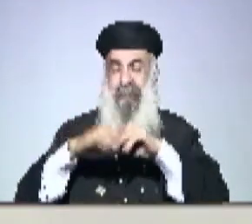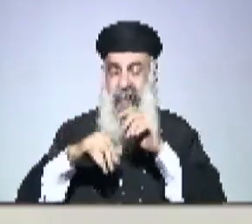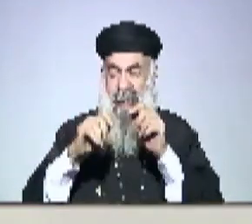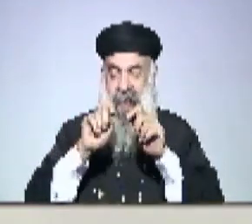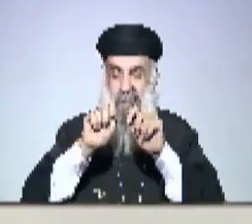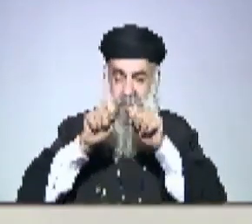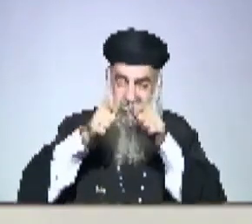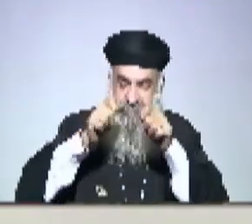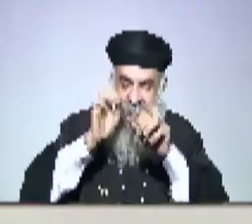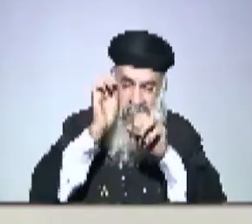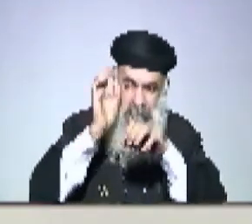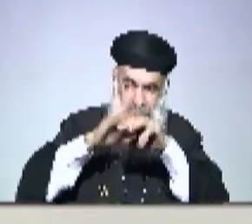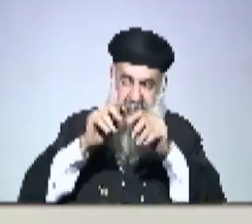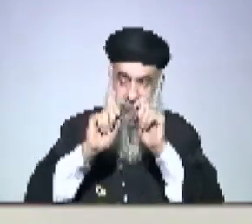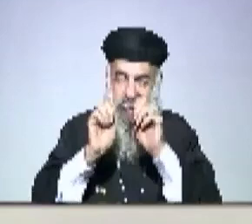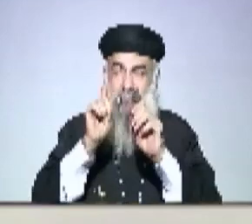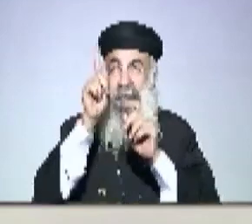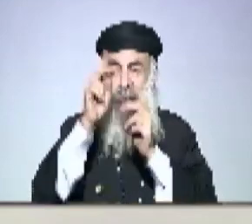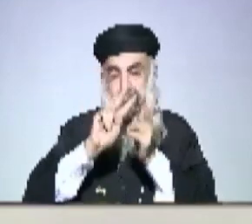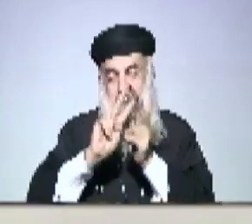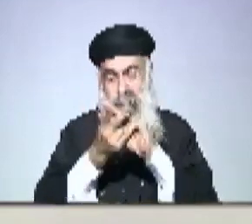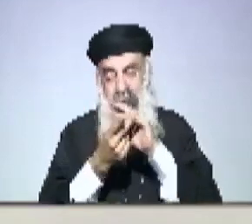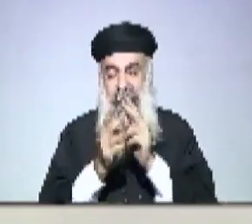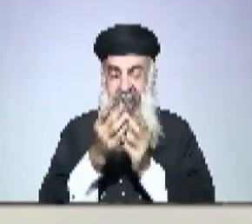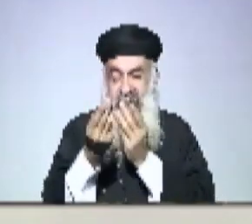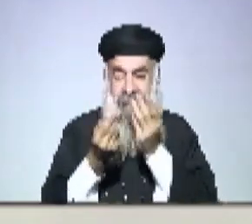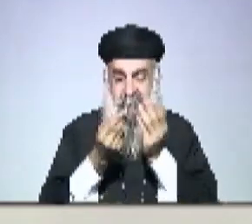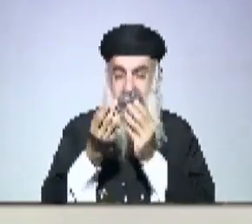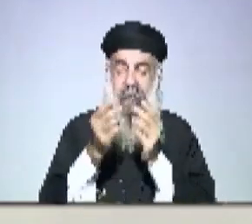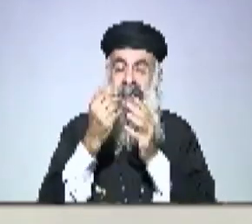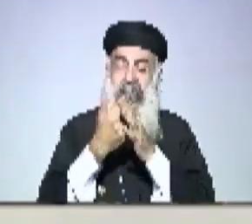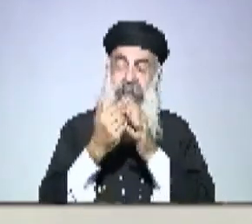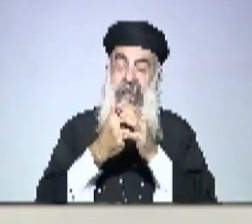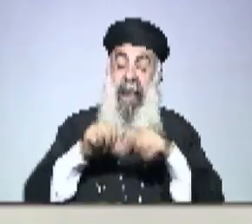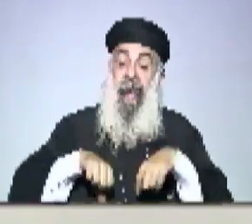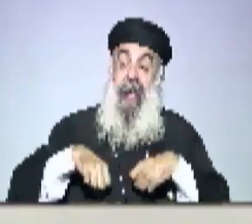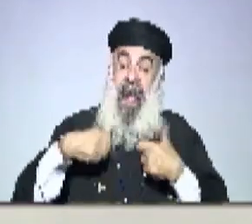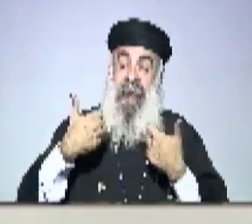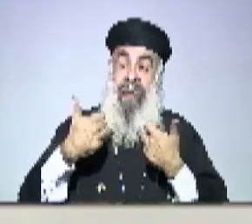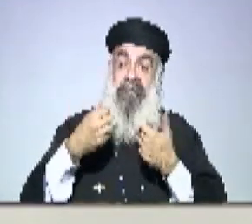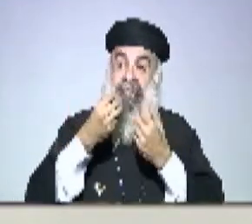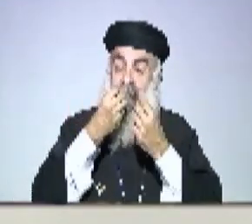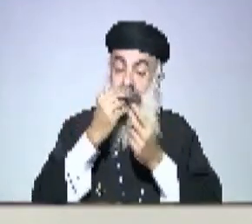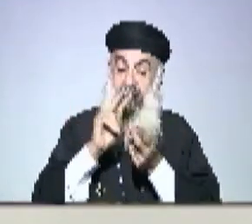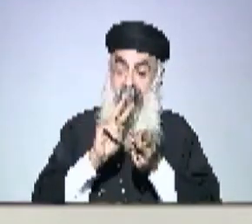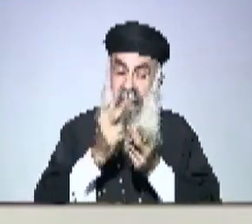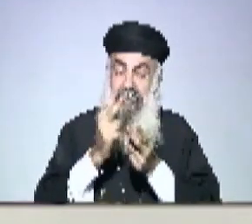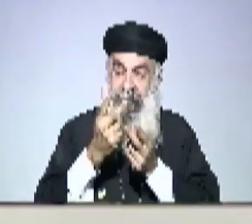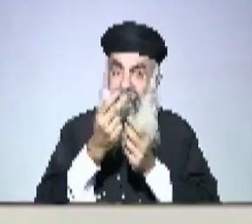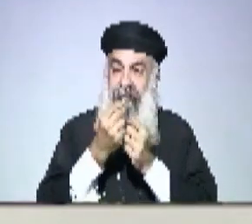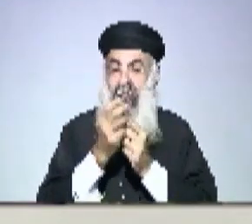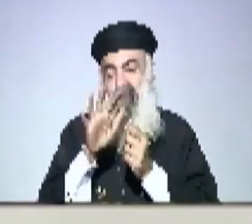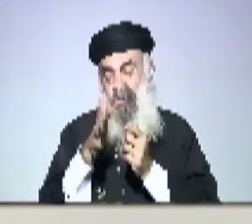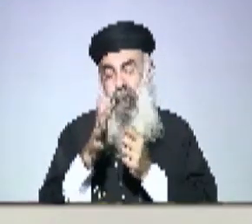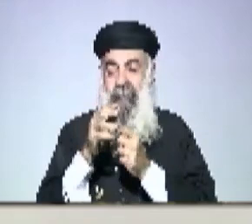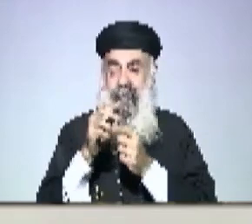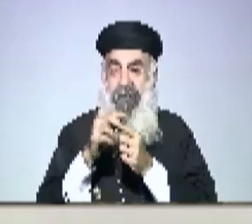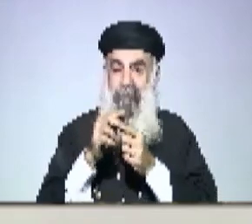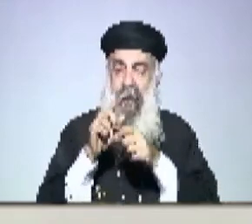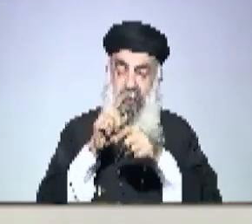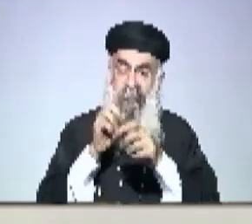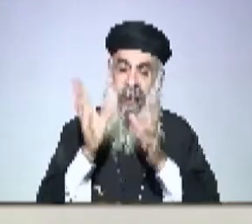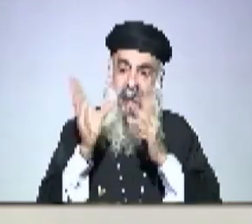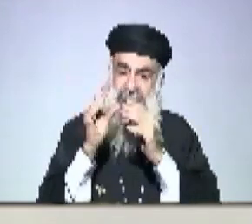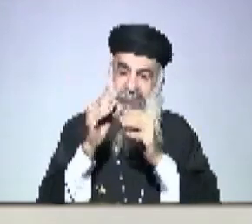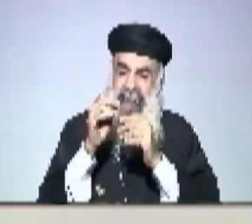بدبنات طريقه تعامله معانا علشان الحياه تبقى فيها نوع من التغيير يعني احيانا بيبقى ايام